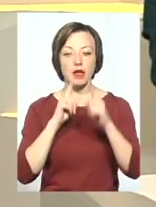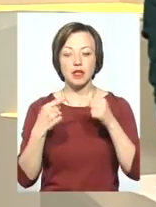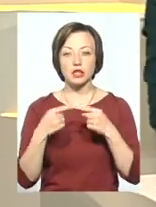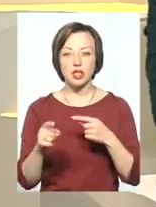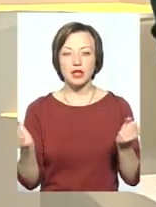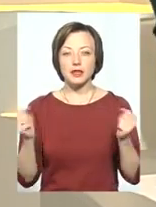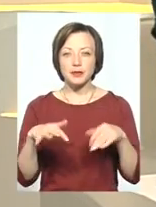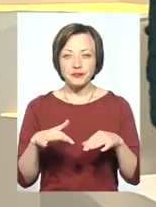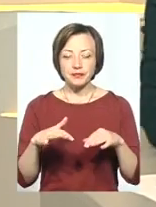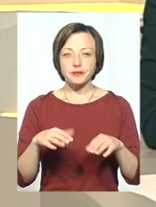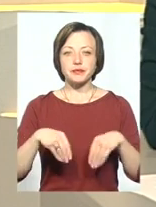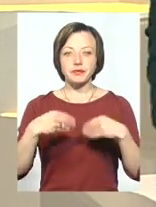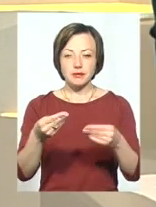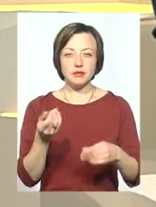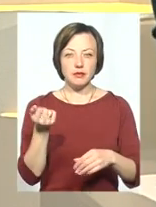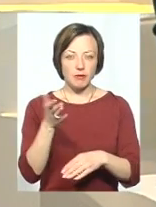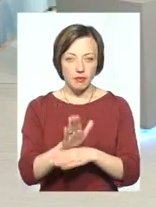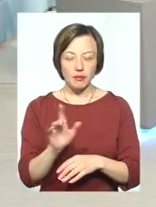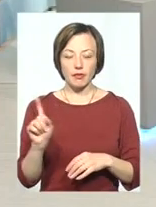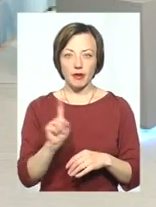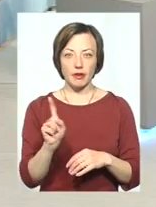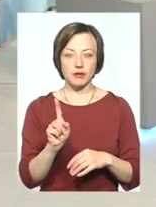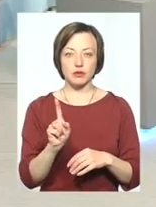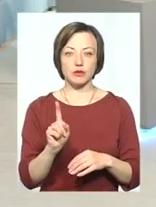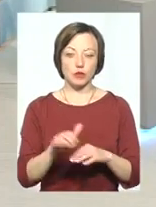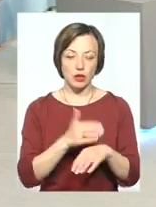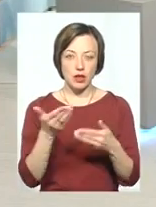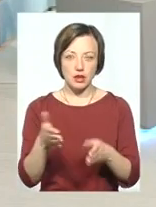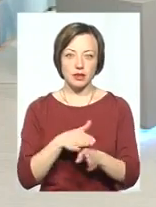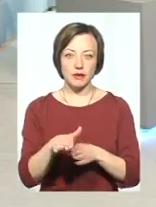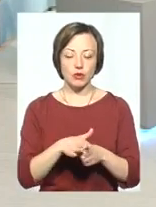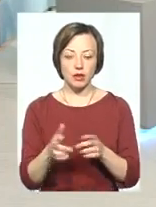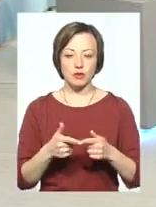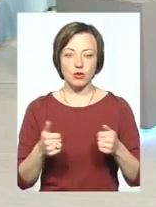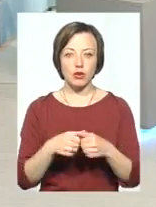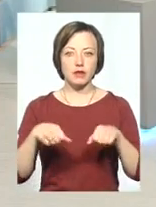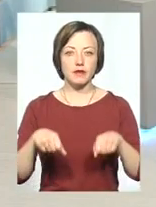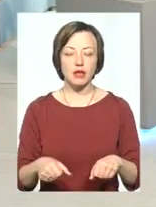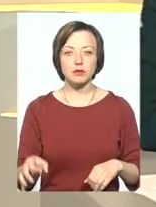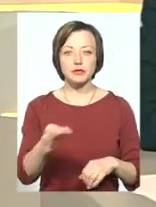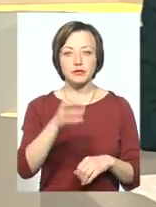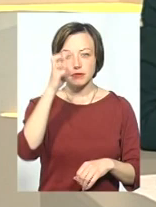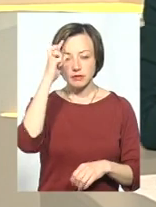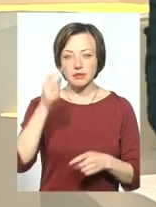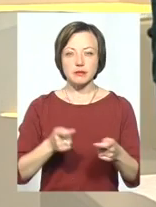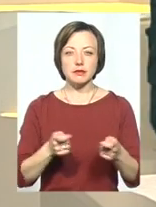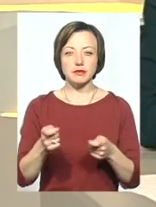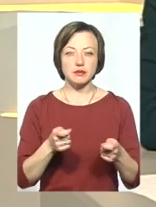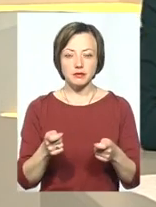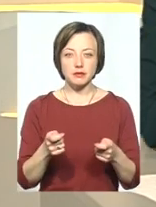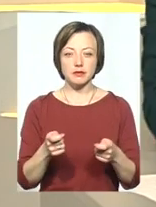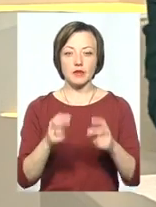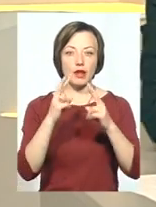але делегувала, дала розпорядження, що от будь ласка виконавчий орган влади, облдержадміністрація,